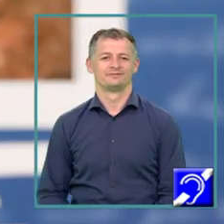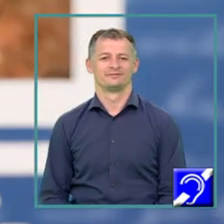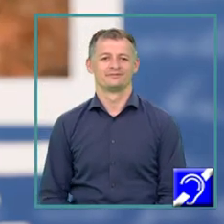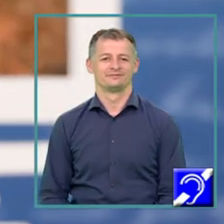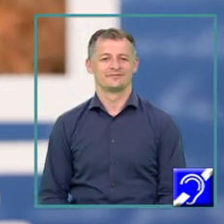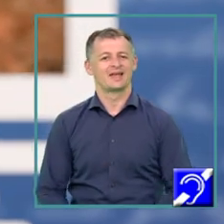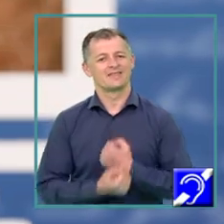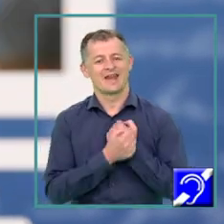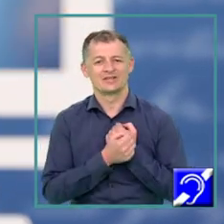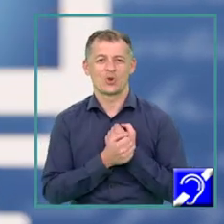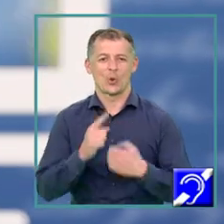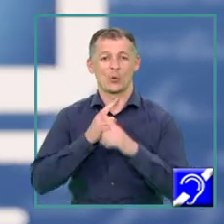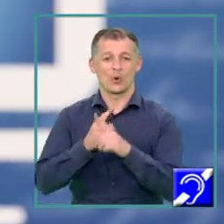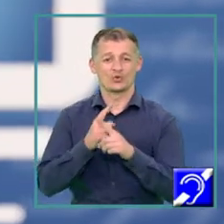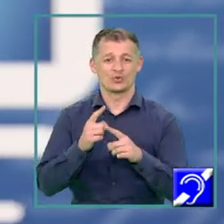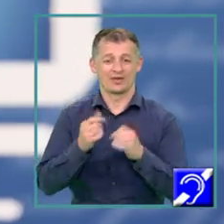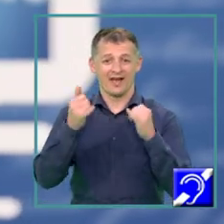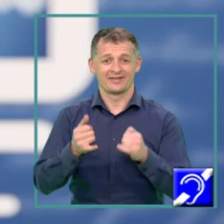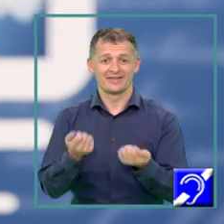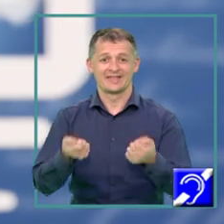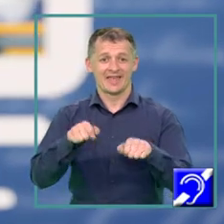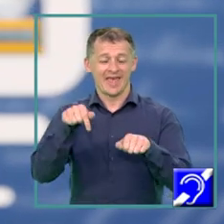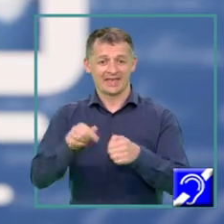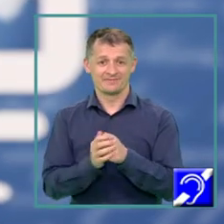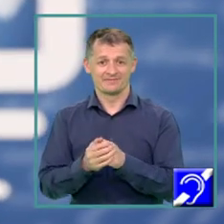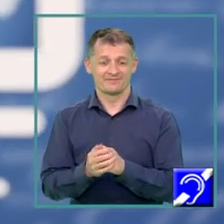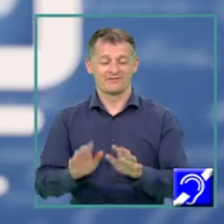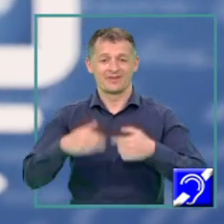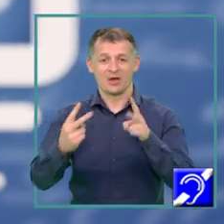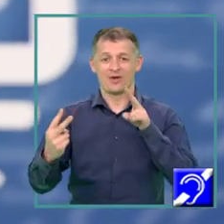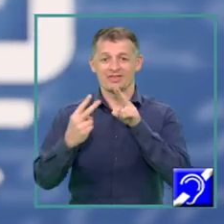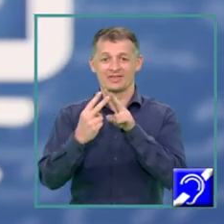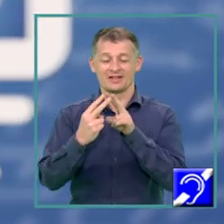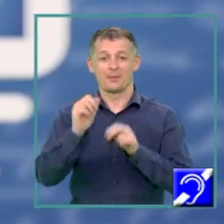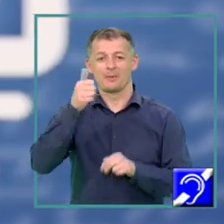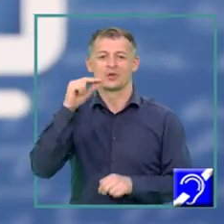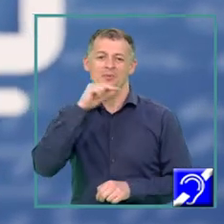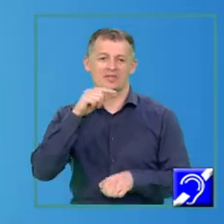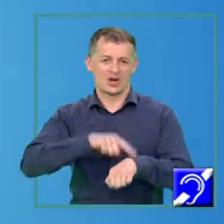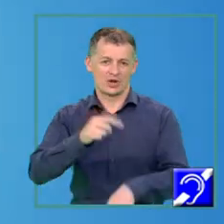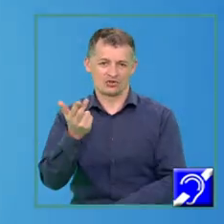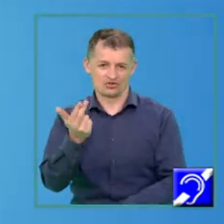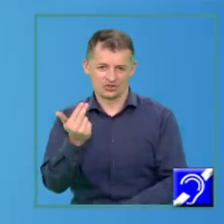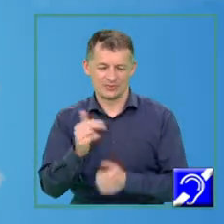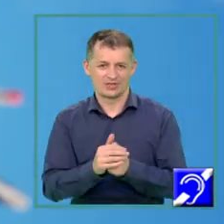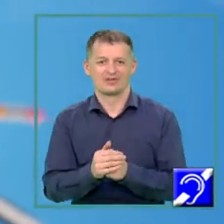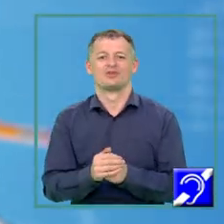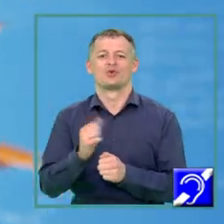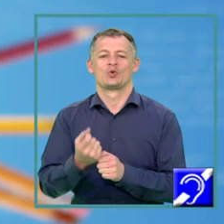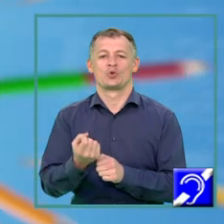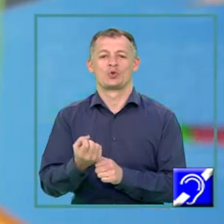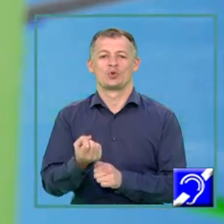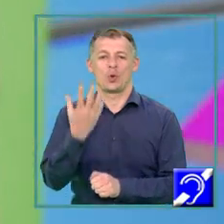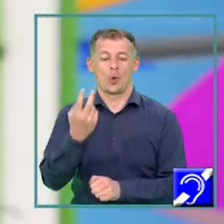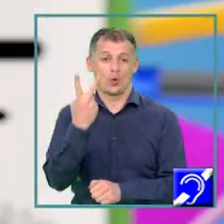dragilor cursurile de astăzi încheia aici vă dau întâlnire și mâine după amiaza de la ora 15:00 cu două noi lecții utile în